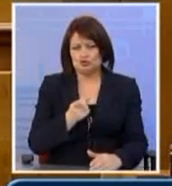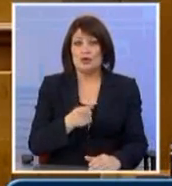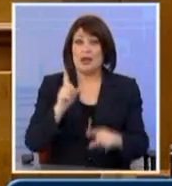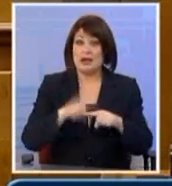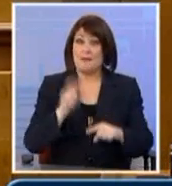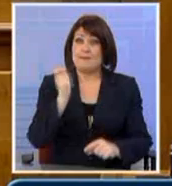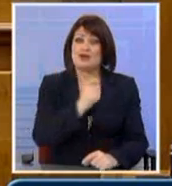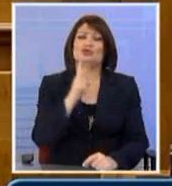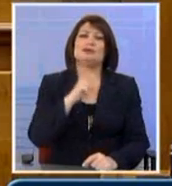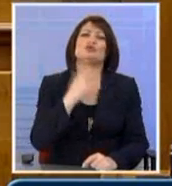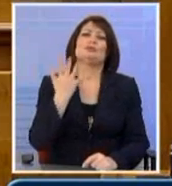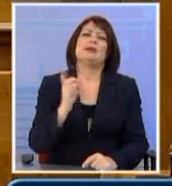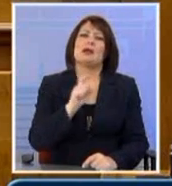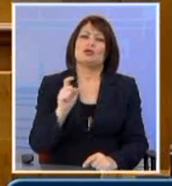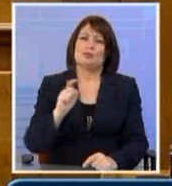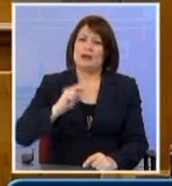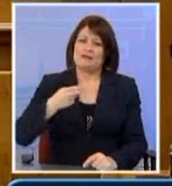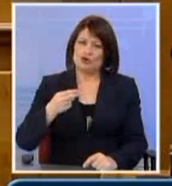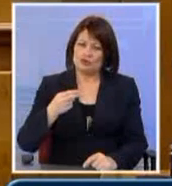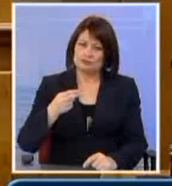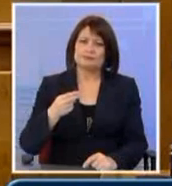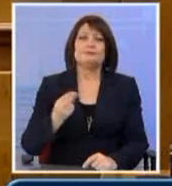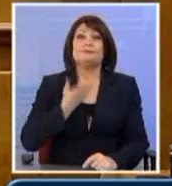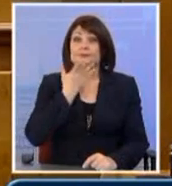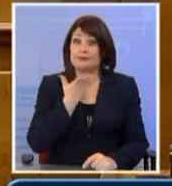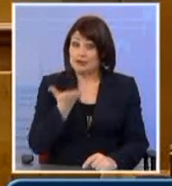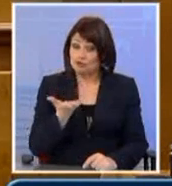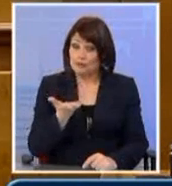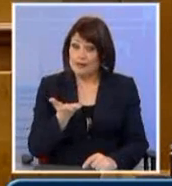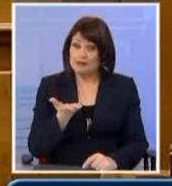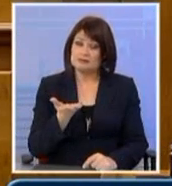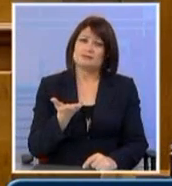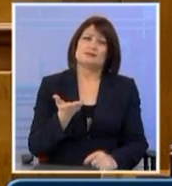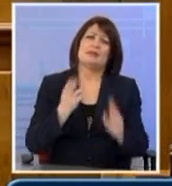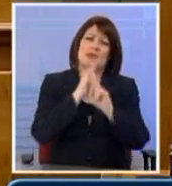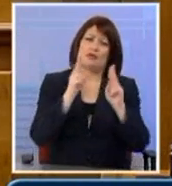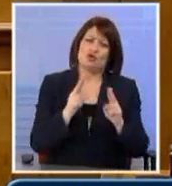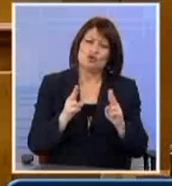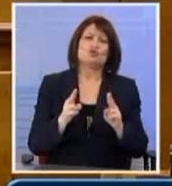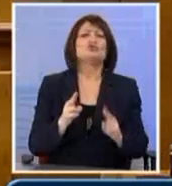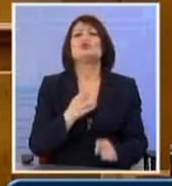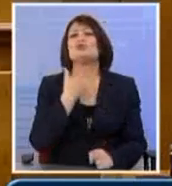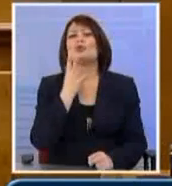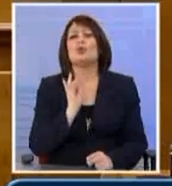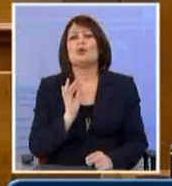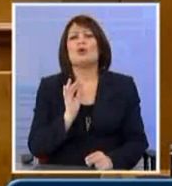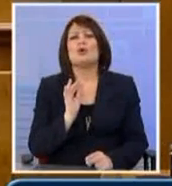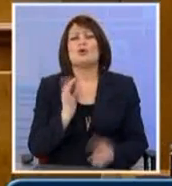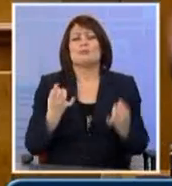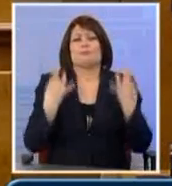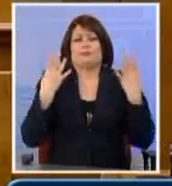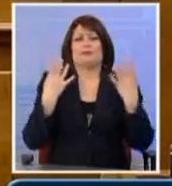πλήρωσε 25 εκατομμύρια έξοδα διεθνώς για να αφαιρέσει από πάνω